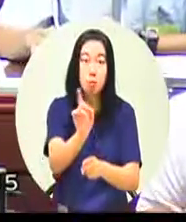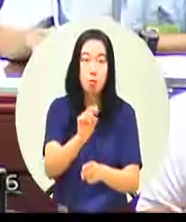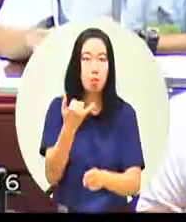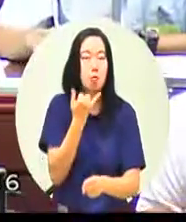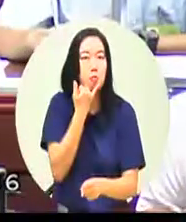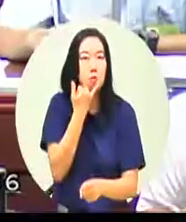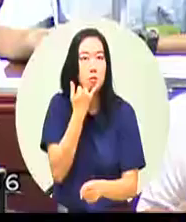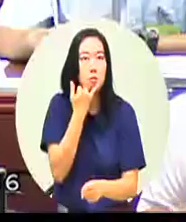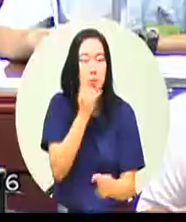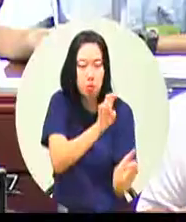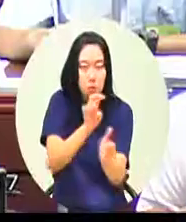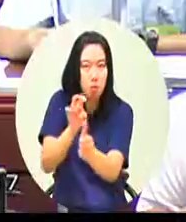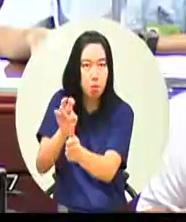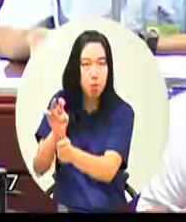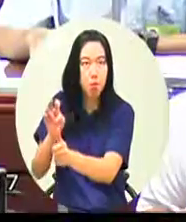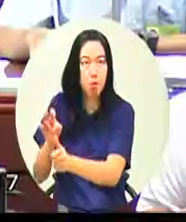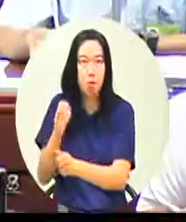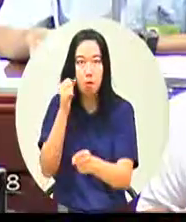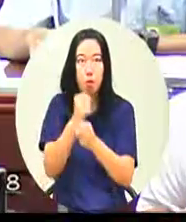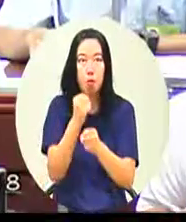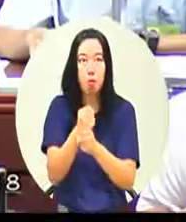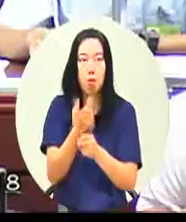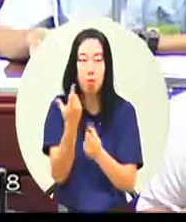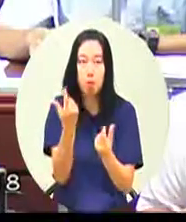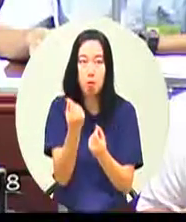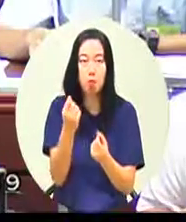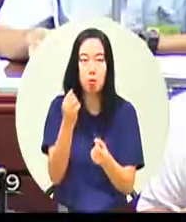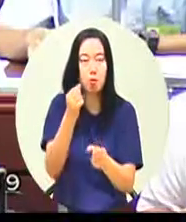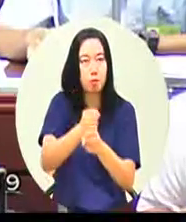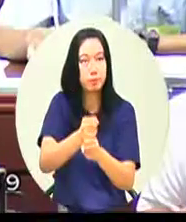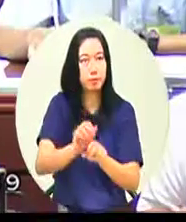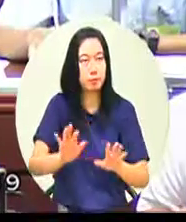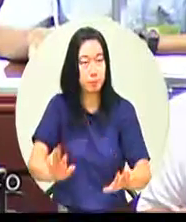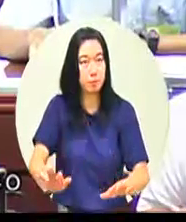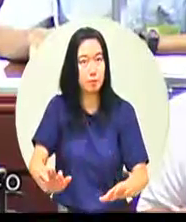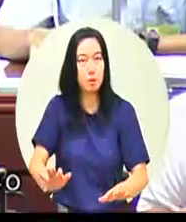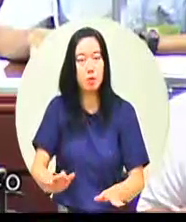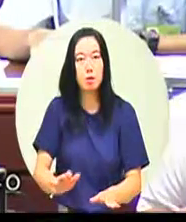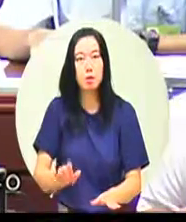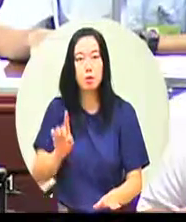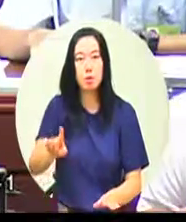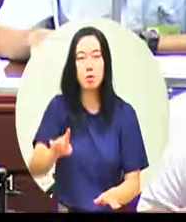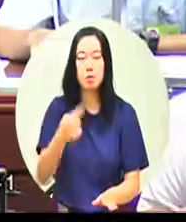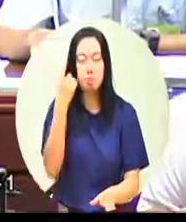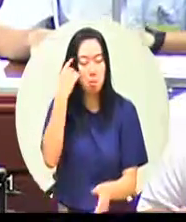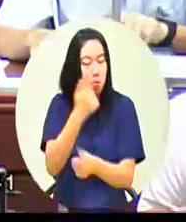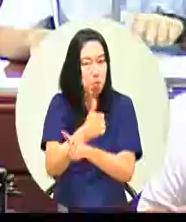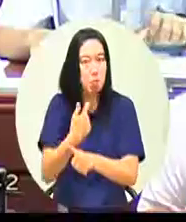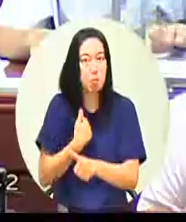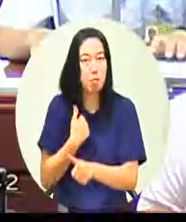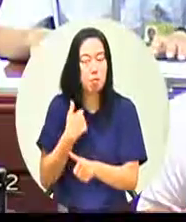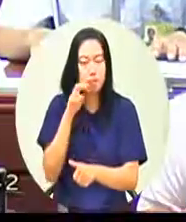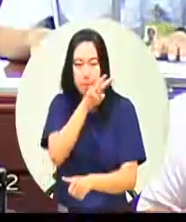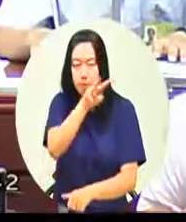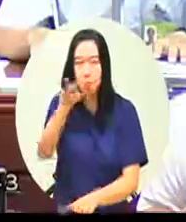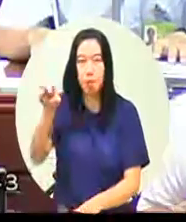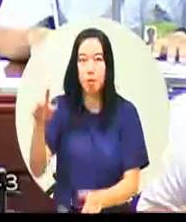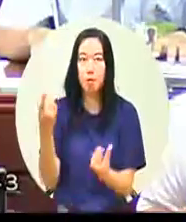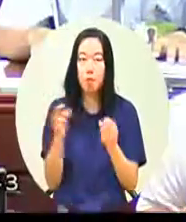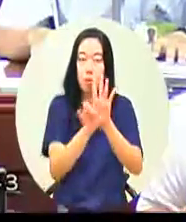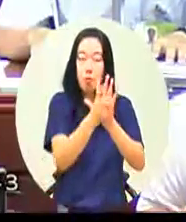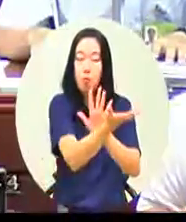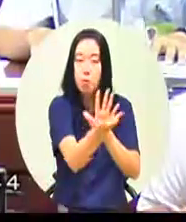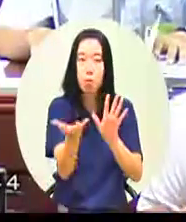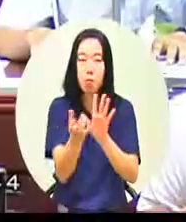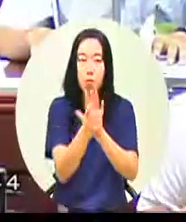建制一个钢骨型的一个加强型的温室。那么我们经过这一次的考验呢，我们看到呢一些兰花园里边，因为